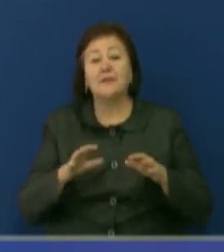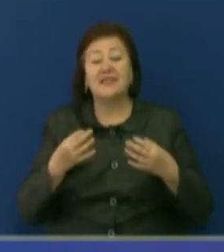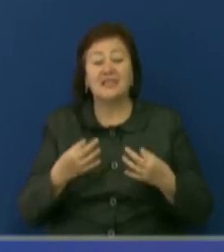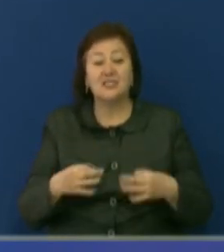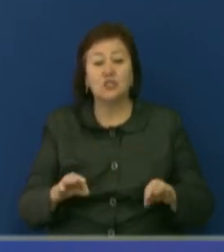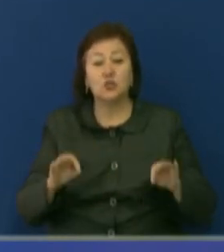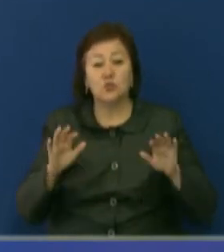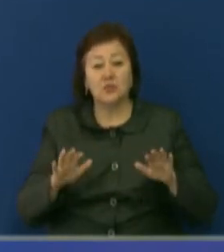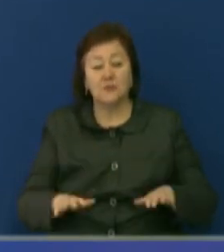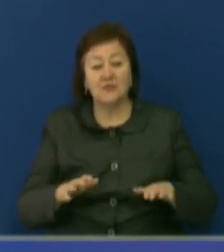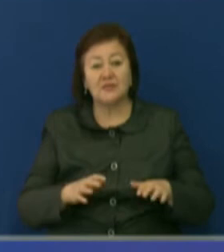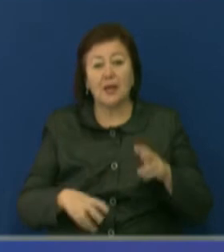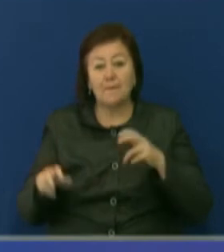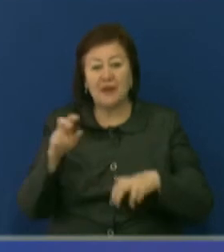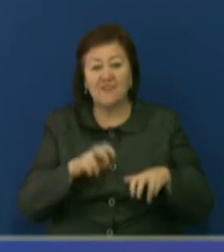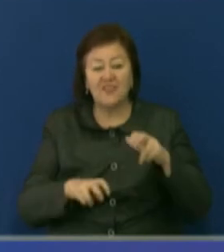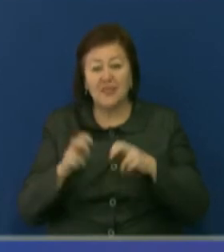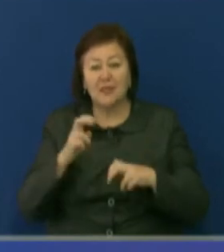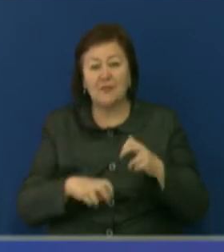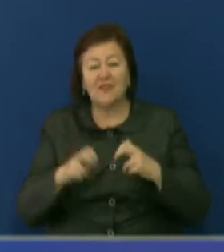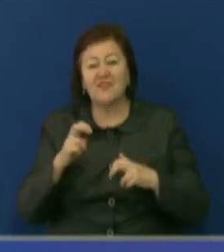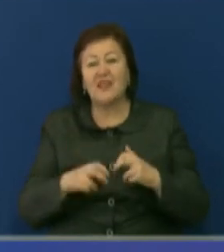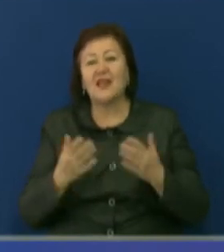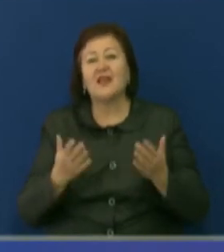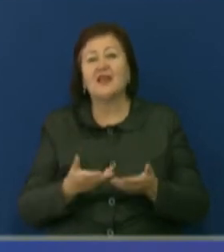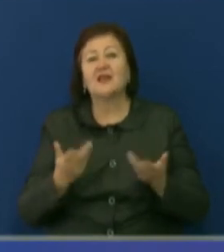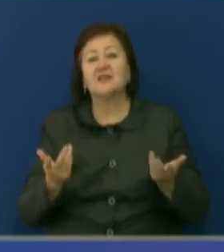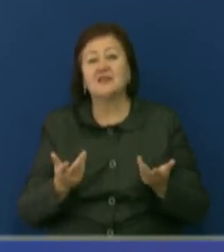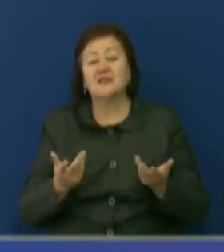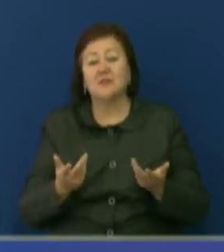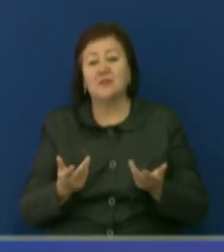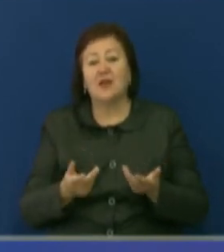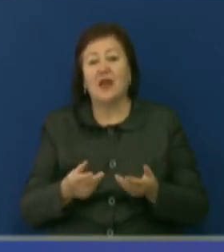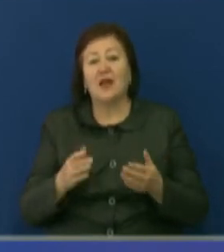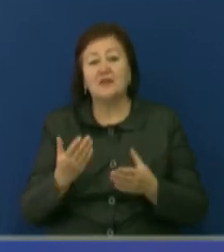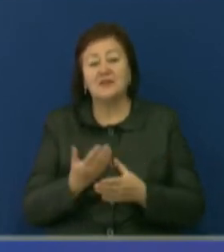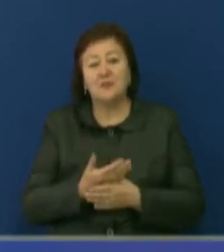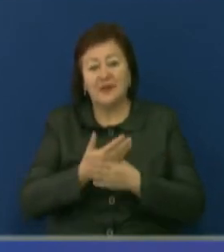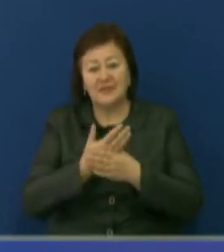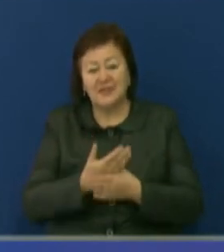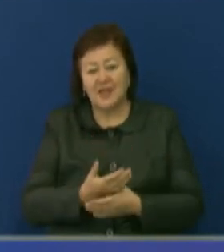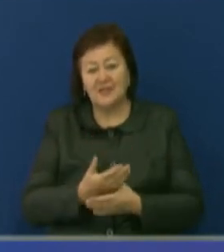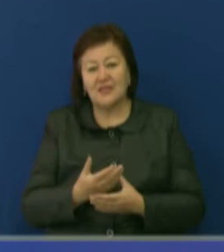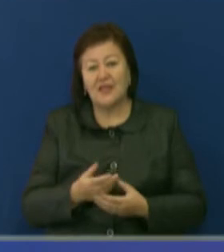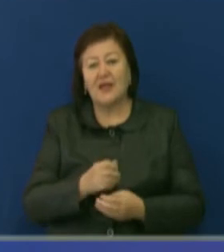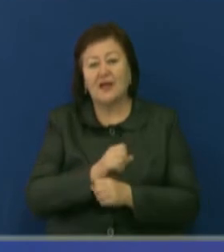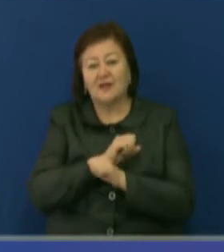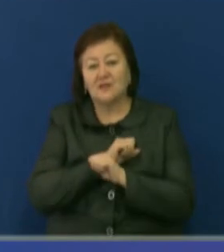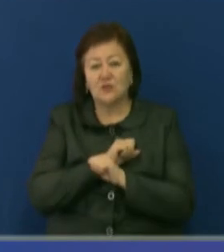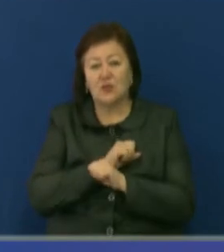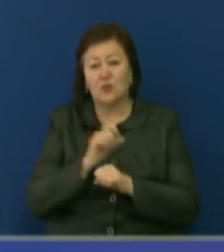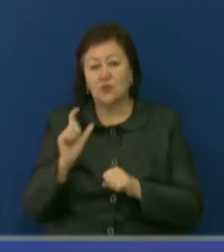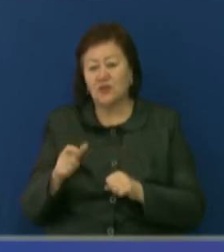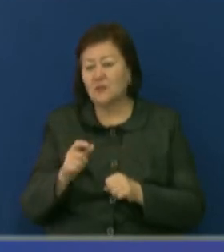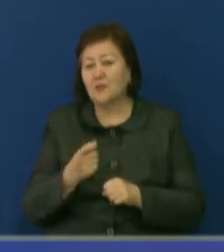тәртіп бұзушылықтарды анықтады. Айта кету керек, суға түсу маусымы басталмай тұрып, құтқарушылар арнайы белгіленбеген демалыс орындарында мас